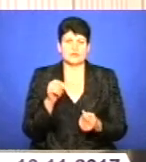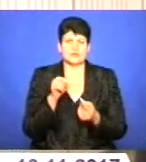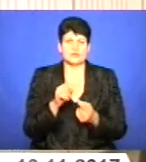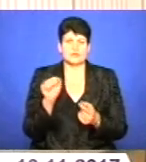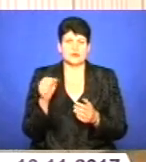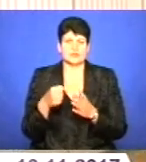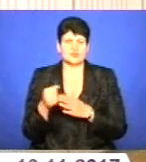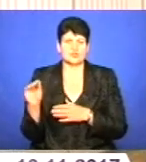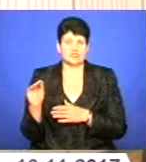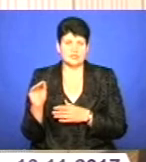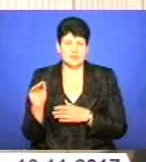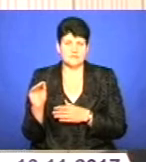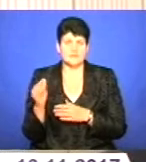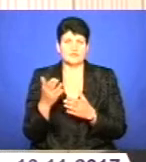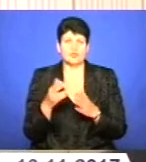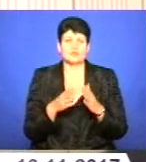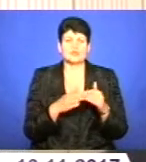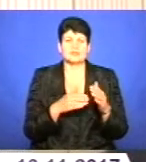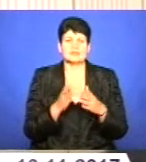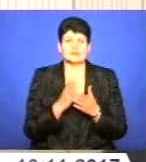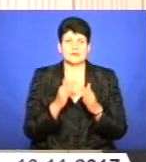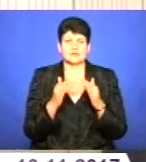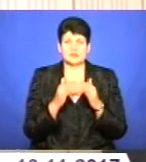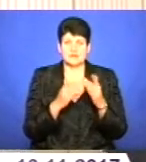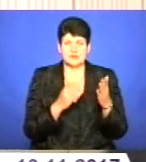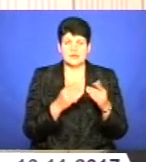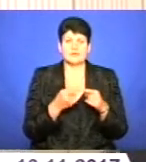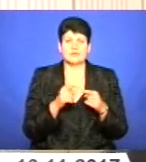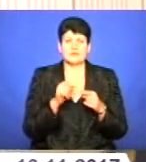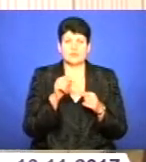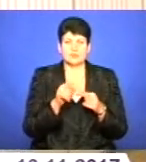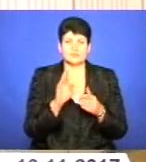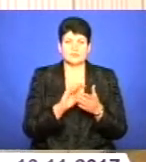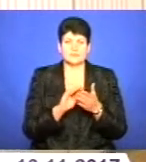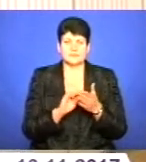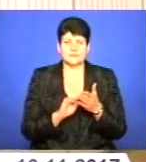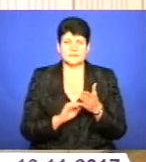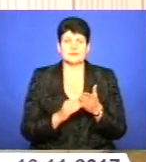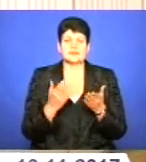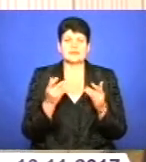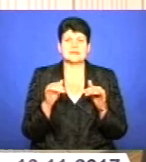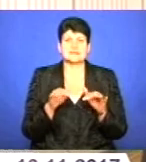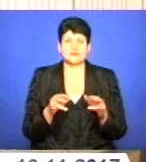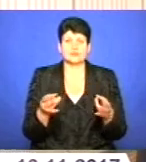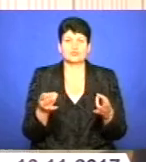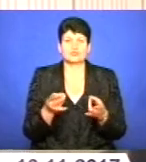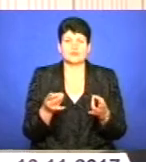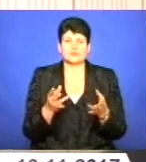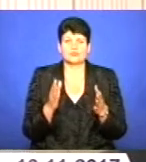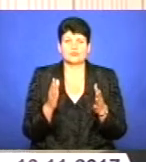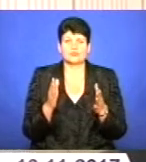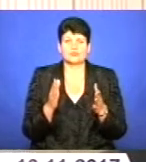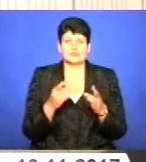Ж, в якому класі знаходиться будівля, і повинен буде в цьому сертифікаті навести вам, які заходи потрібно з